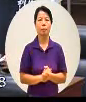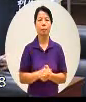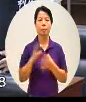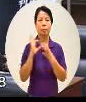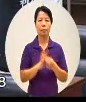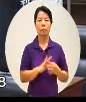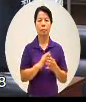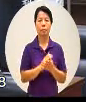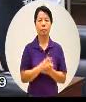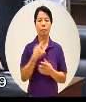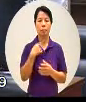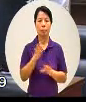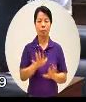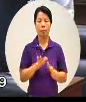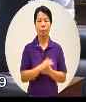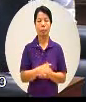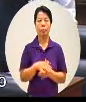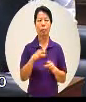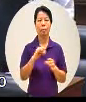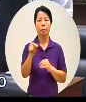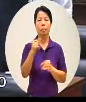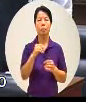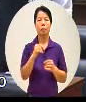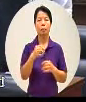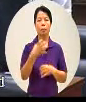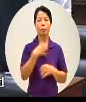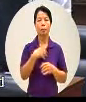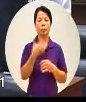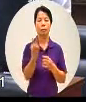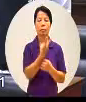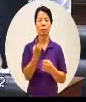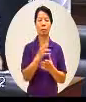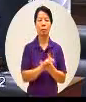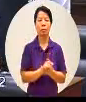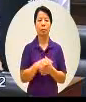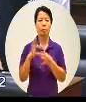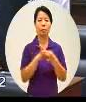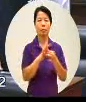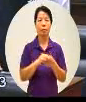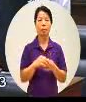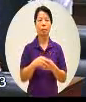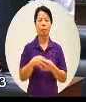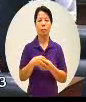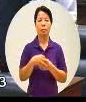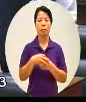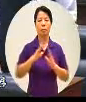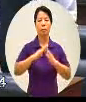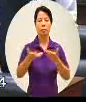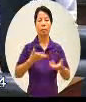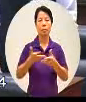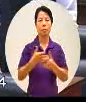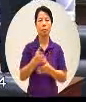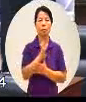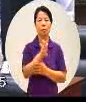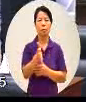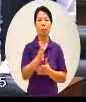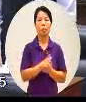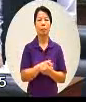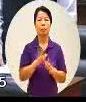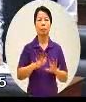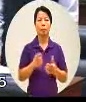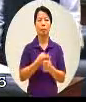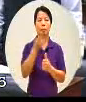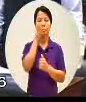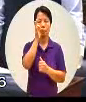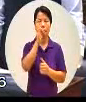接下来是本席与吴立成议员进行的我们市政联合总咨询，请大家先看